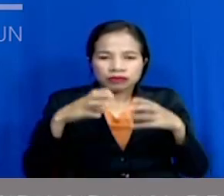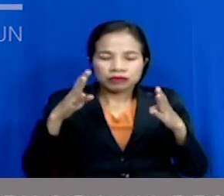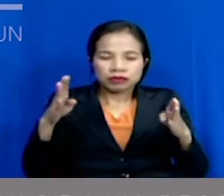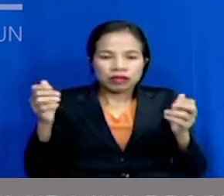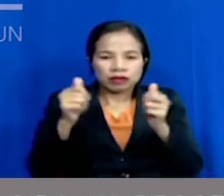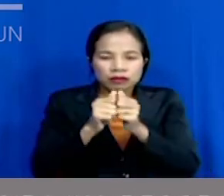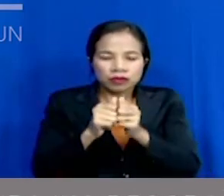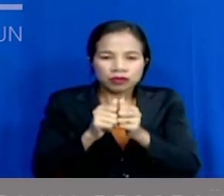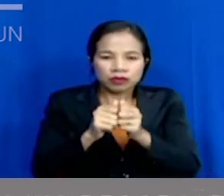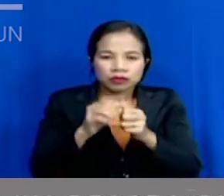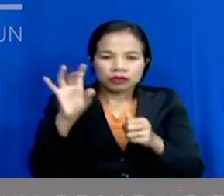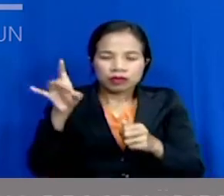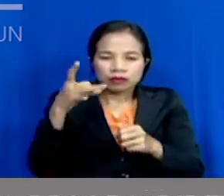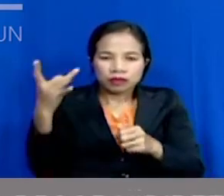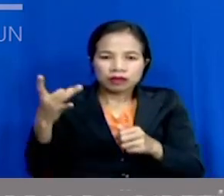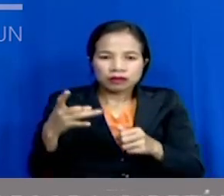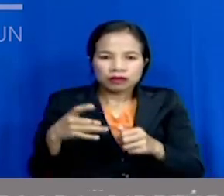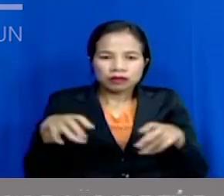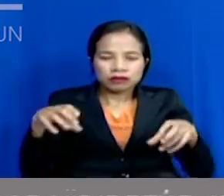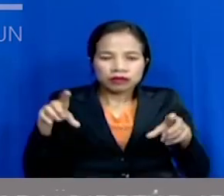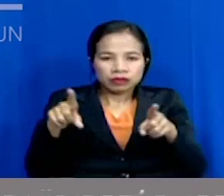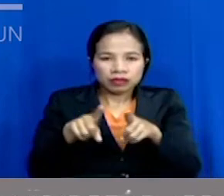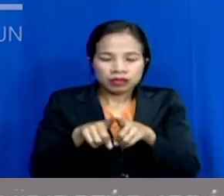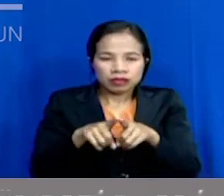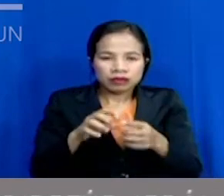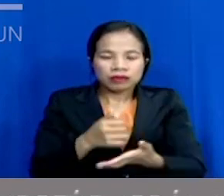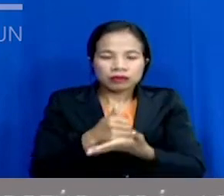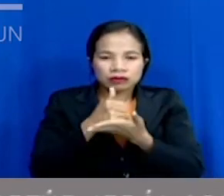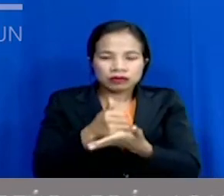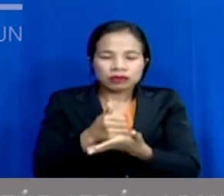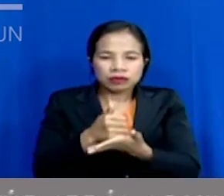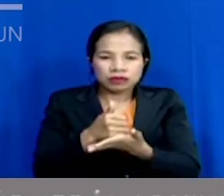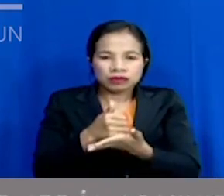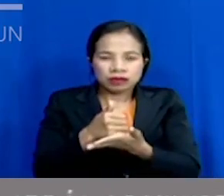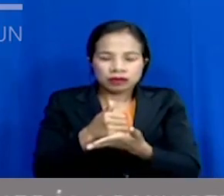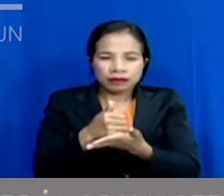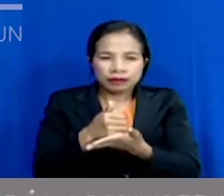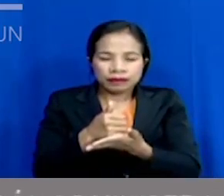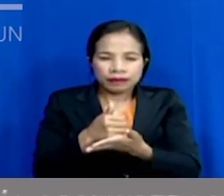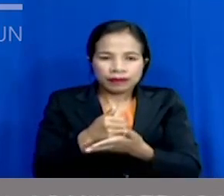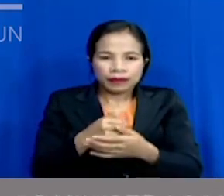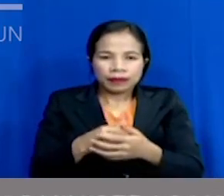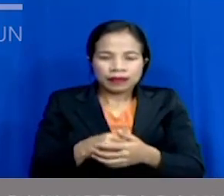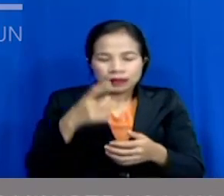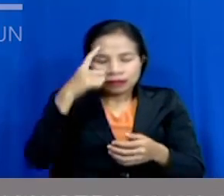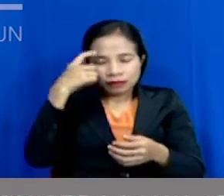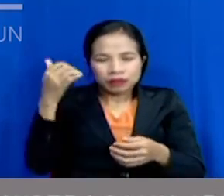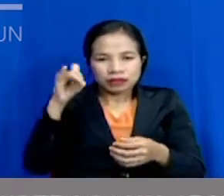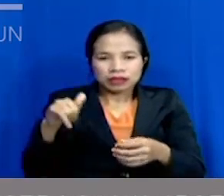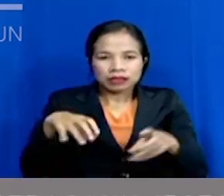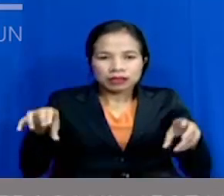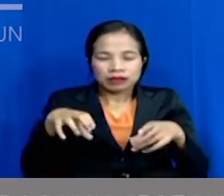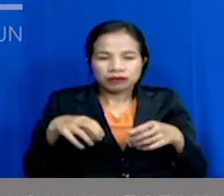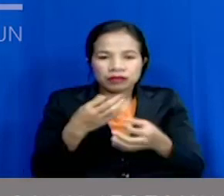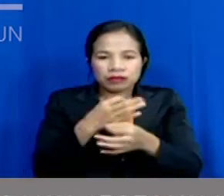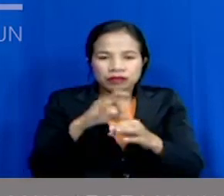amutu Sanul Resin Walu, nebe serviciu a nesan operator sistema, asistente operator no pontu focal, tamba sernea contratul se